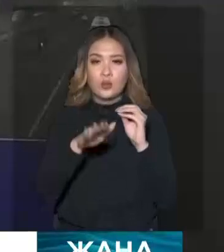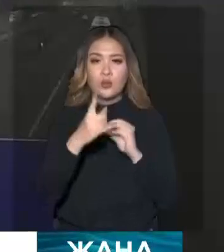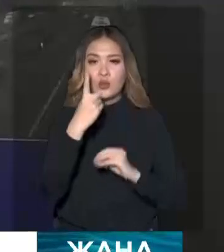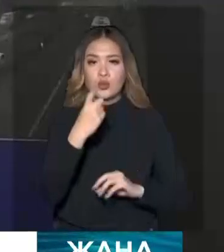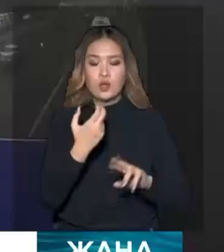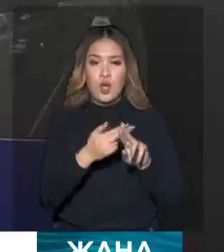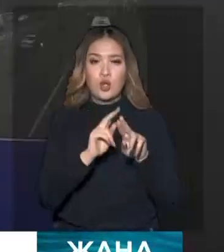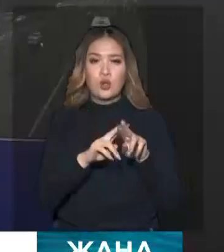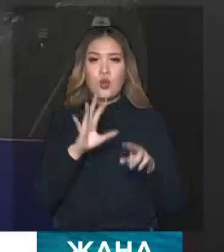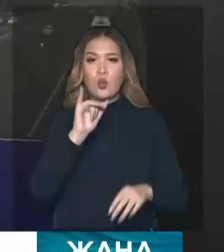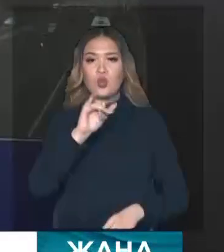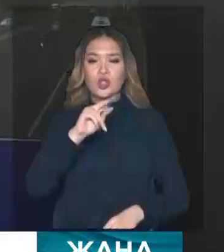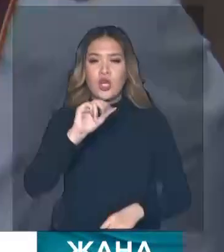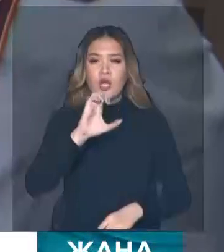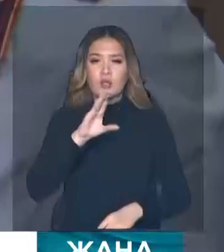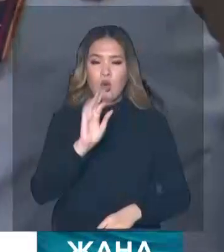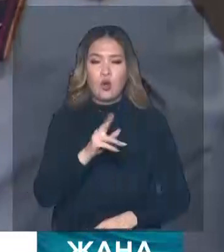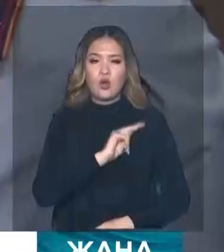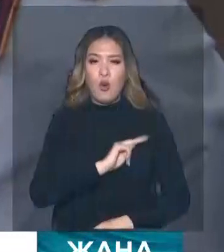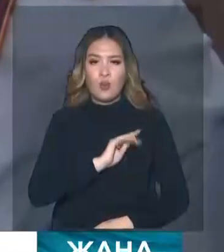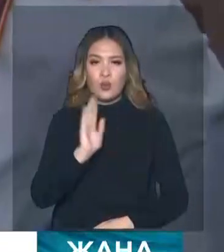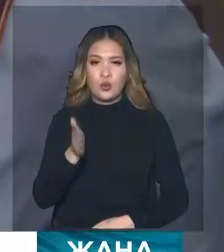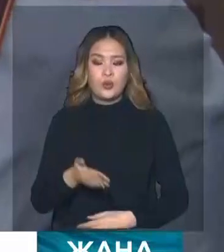астам сайлау учаскеси жумуш иштейт.